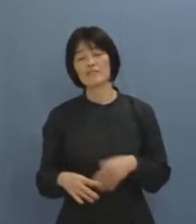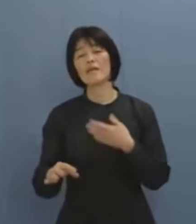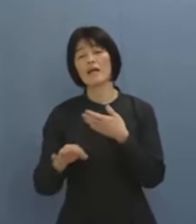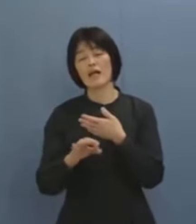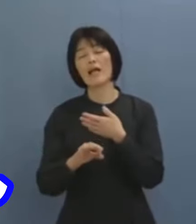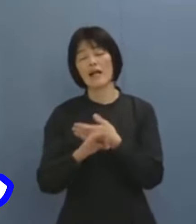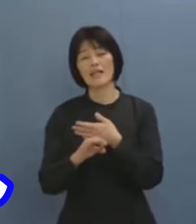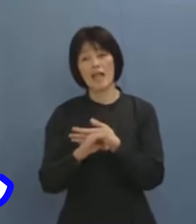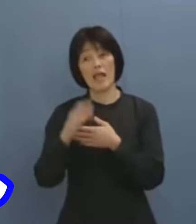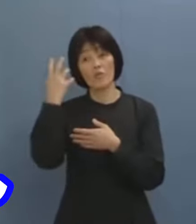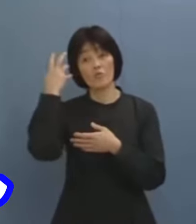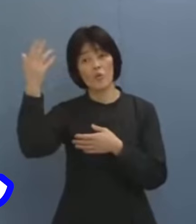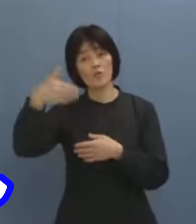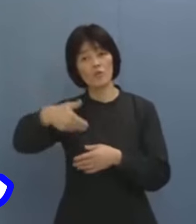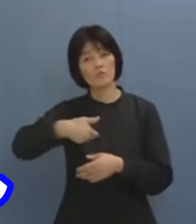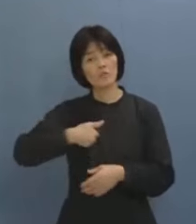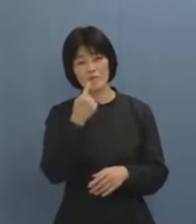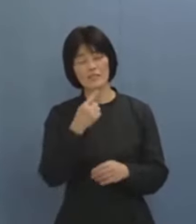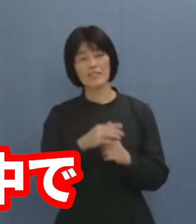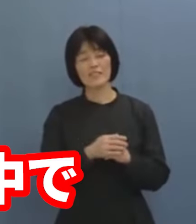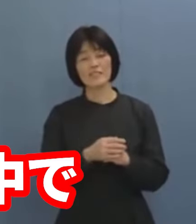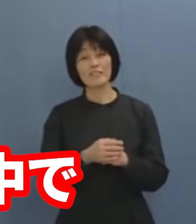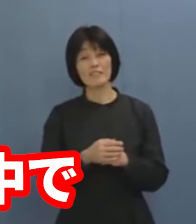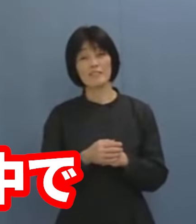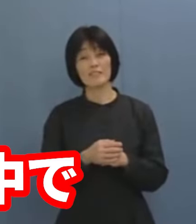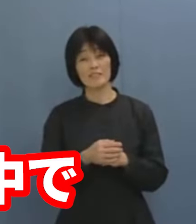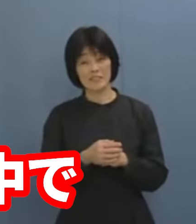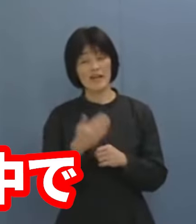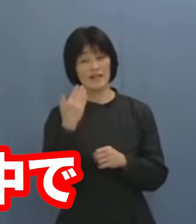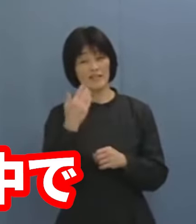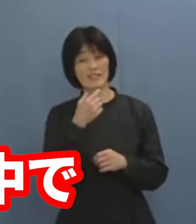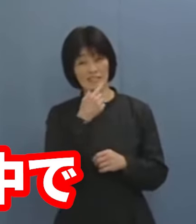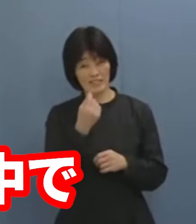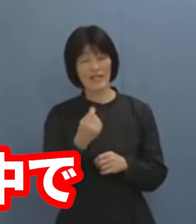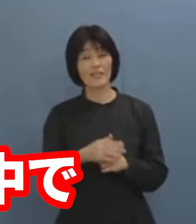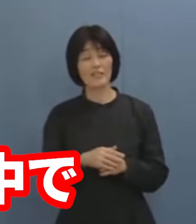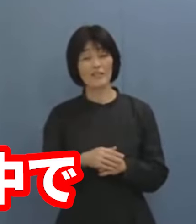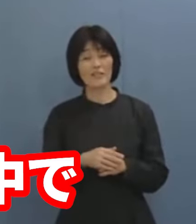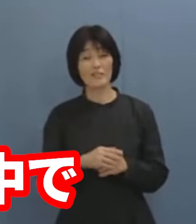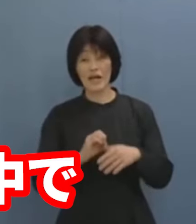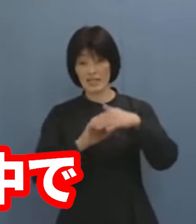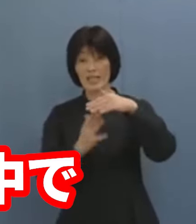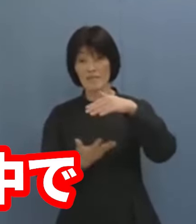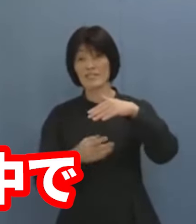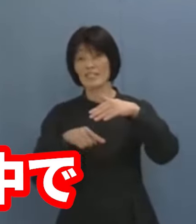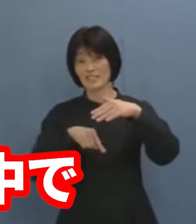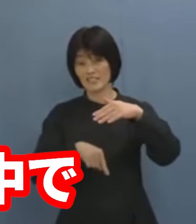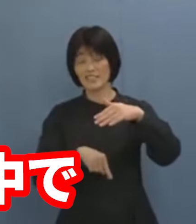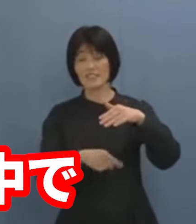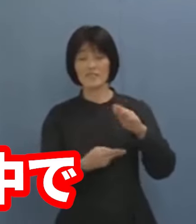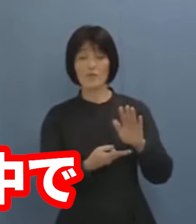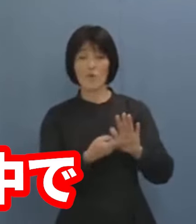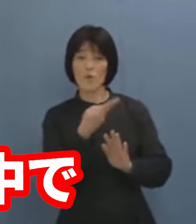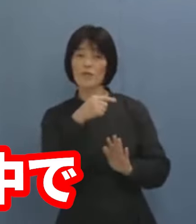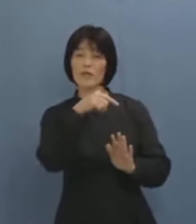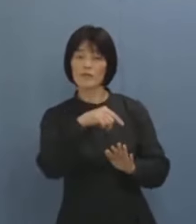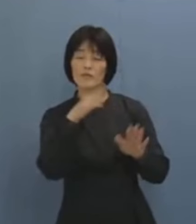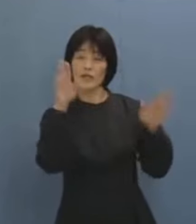特に何も決めたりもしてません。 そのホテルで その夕食の中での下りの中